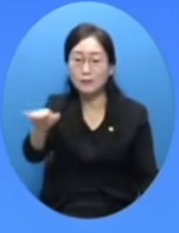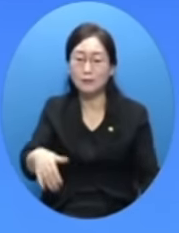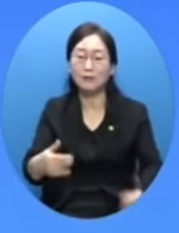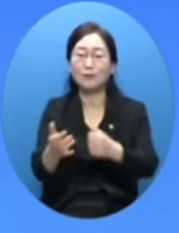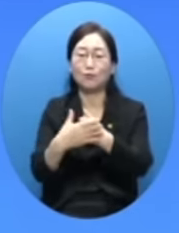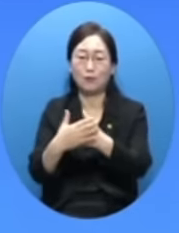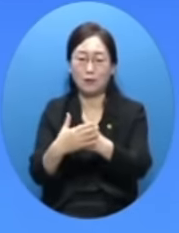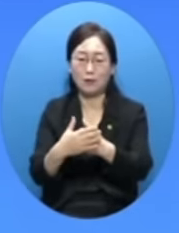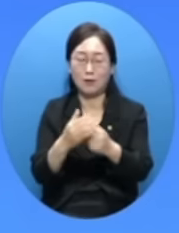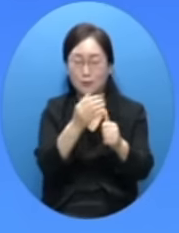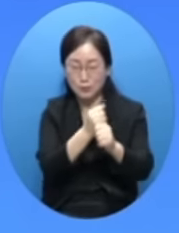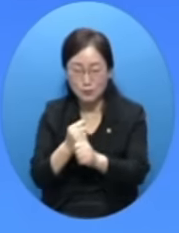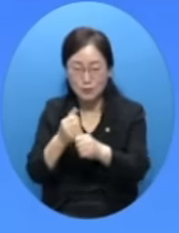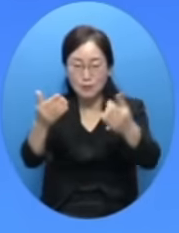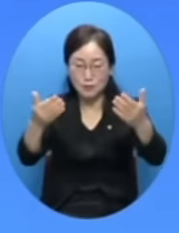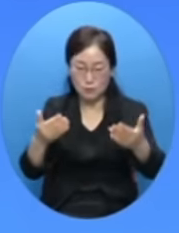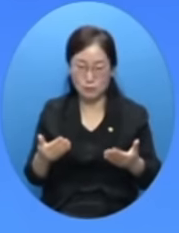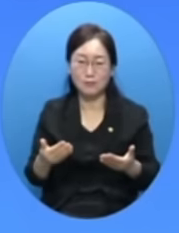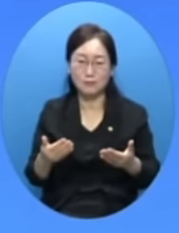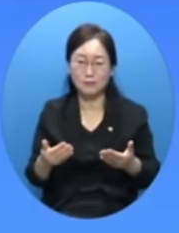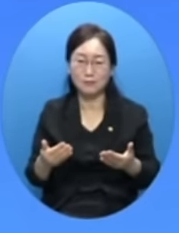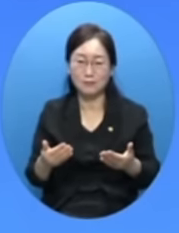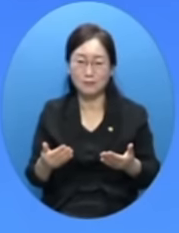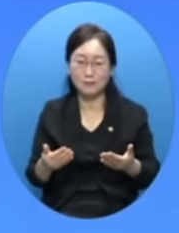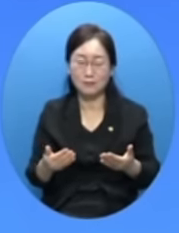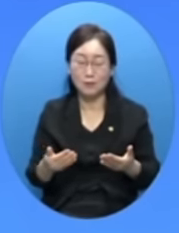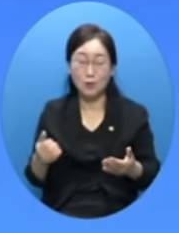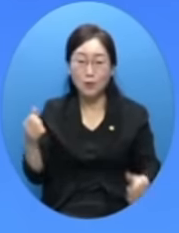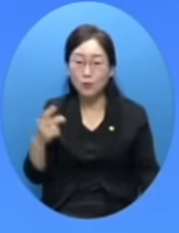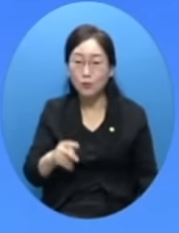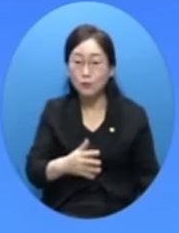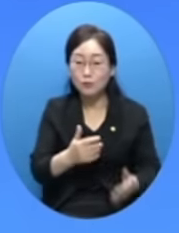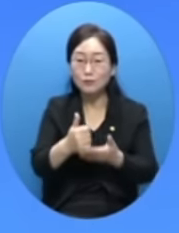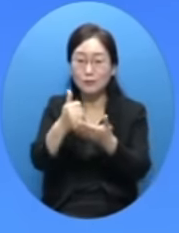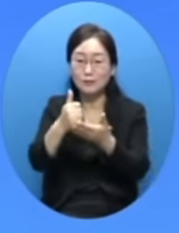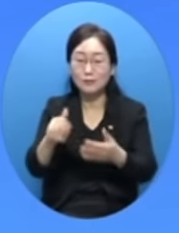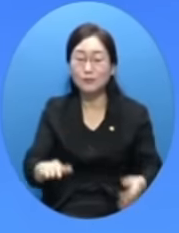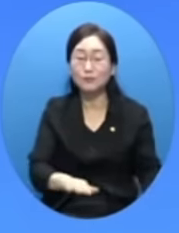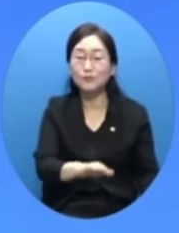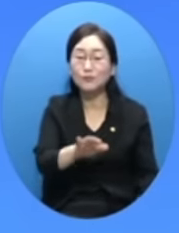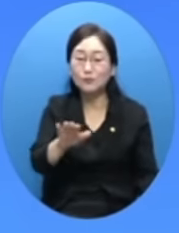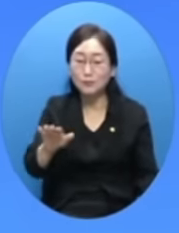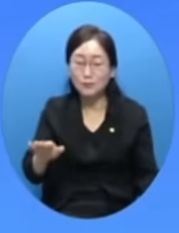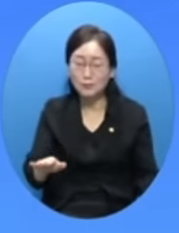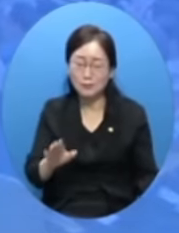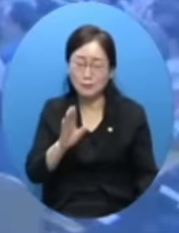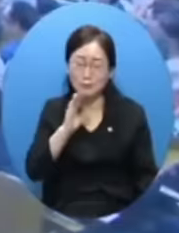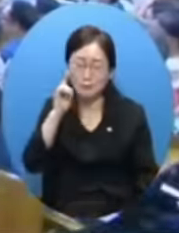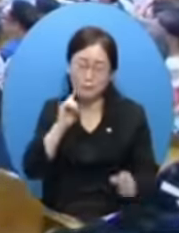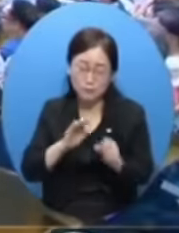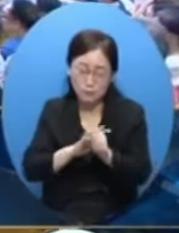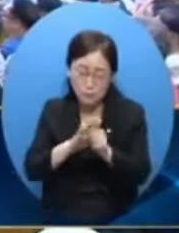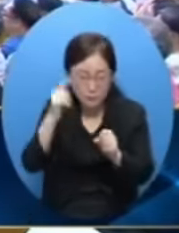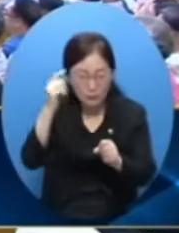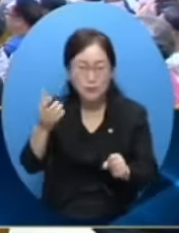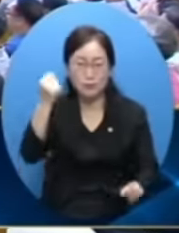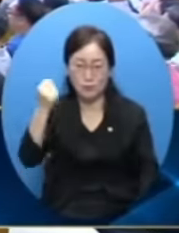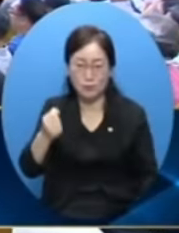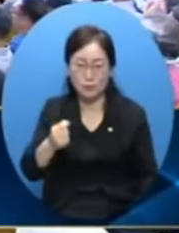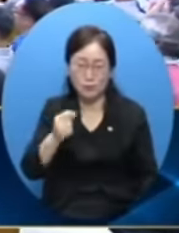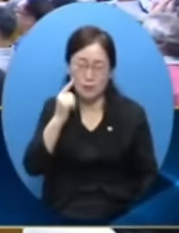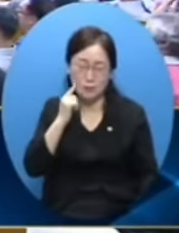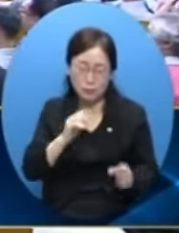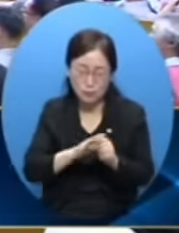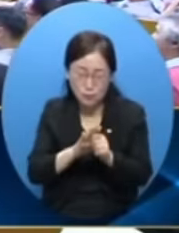도우시고 붙들어주시는 것입니다. 무엇보다도 주님 우리를 긍휼히 여기십니다. 불쌍히